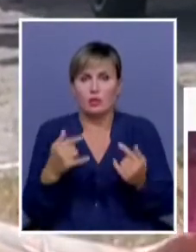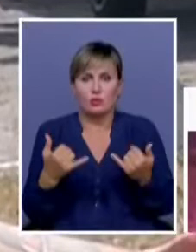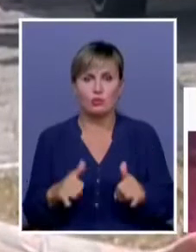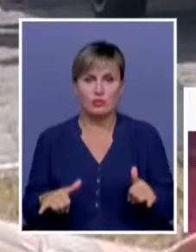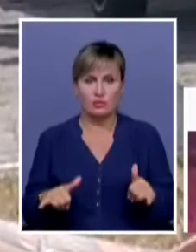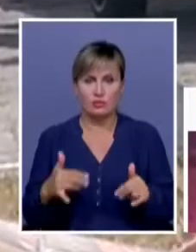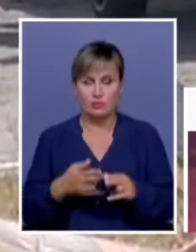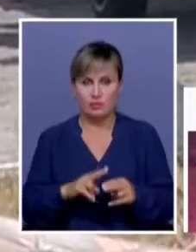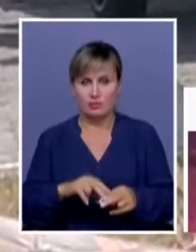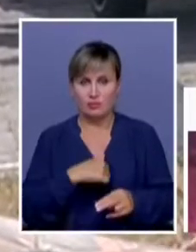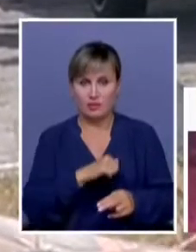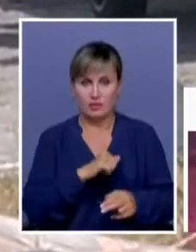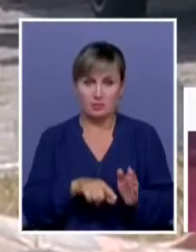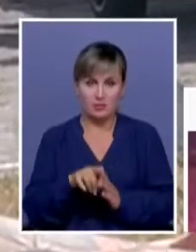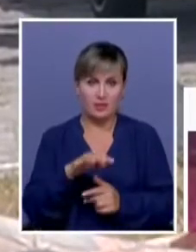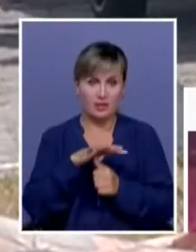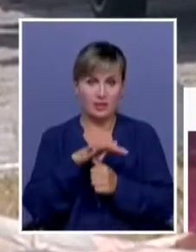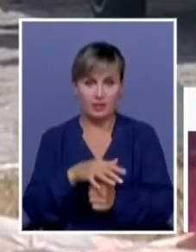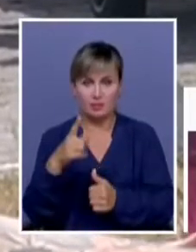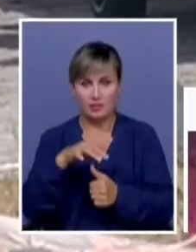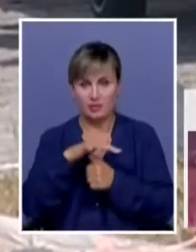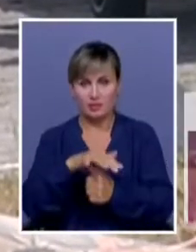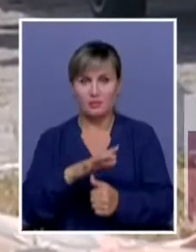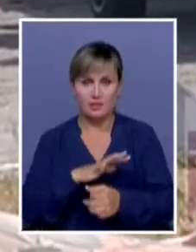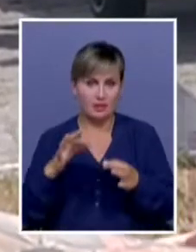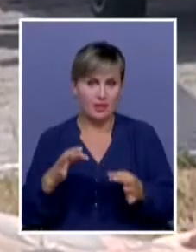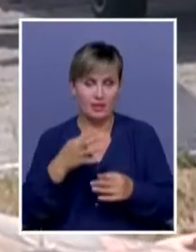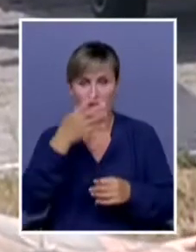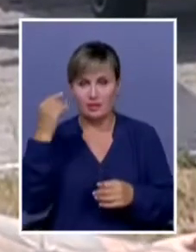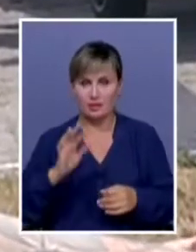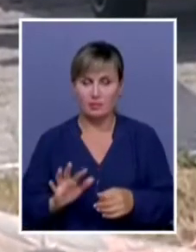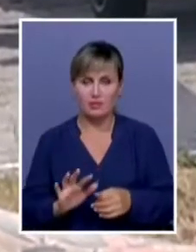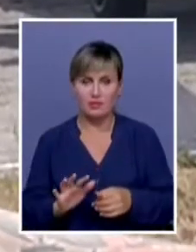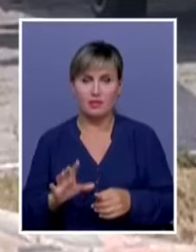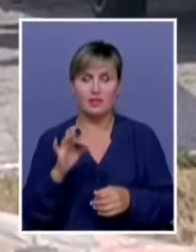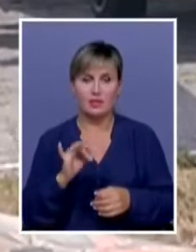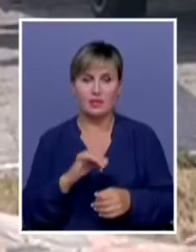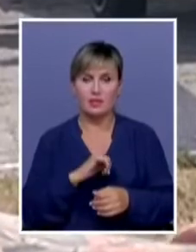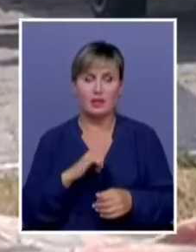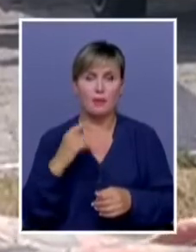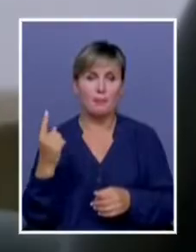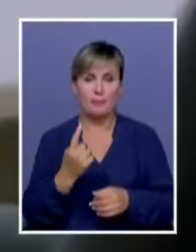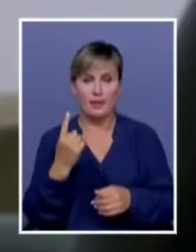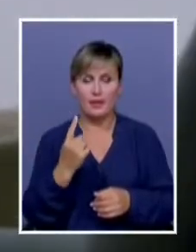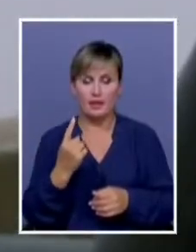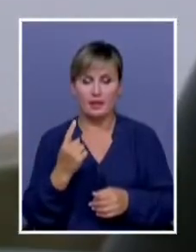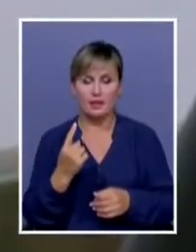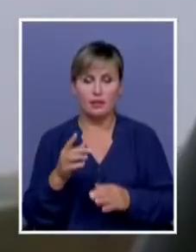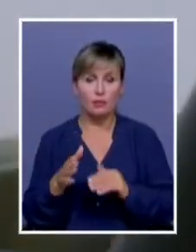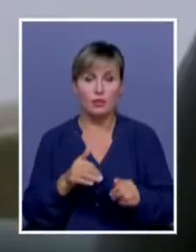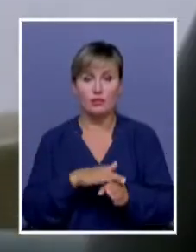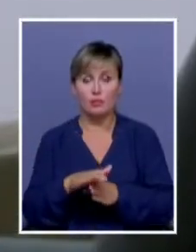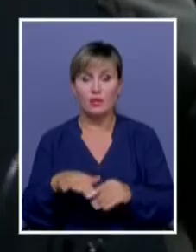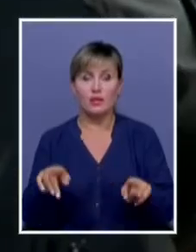как сами начали летать, вот первый полет, он никогда не забываемый. И самый первый прыжок с парашюта. После выполнения